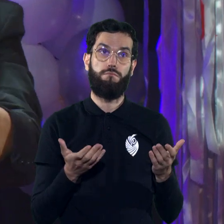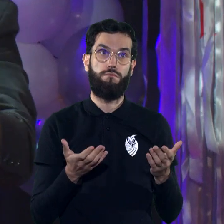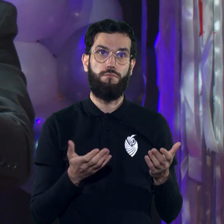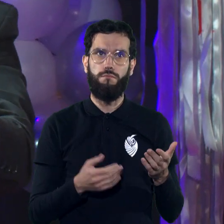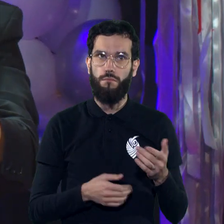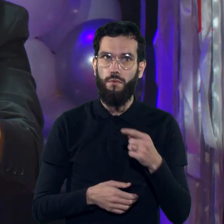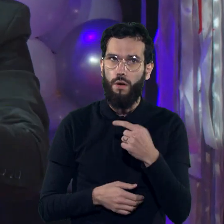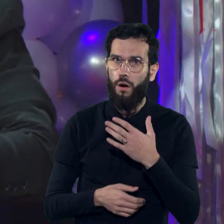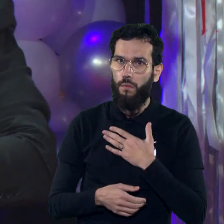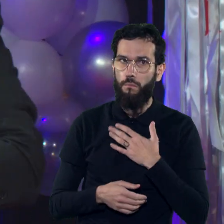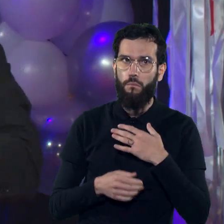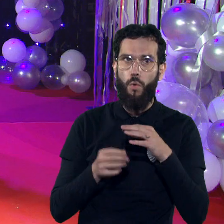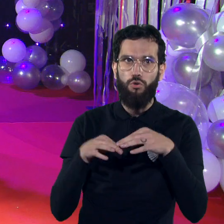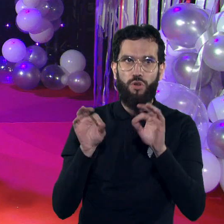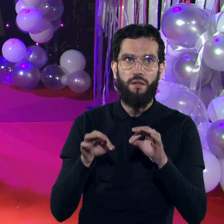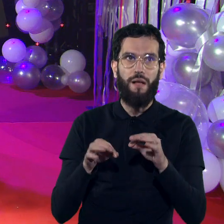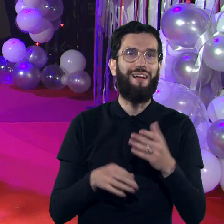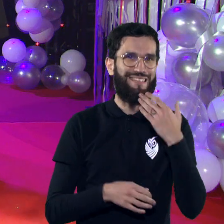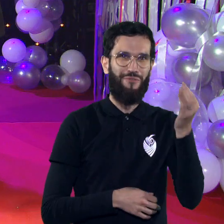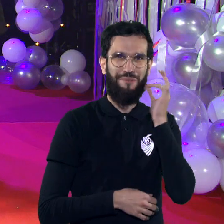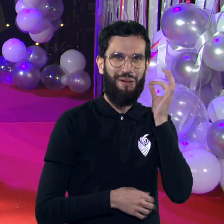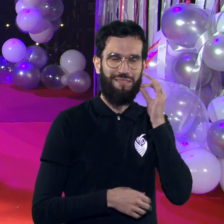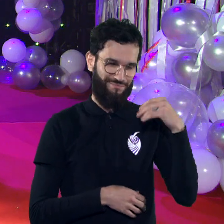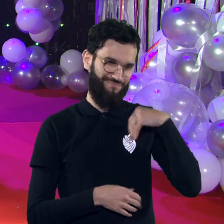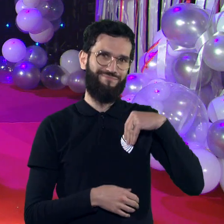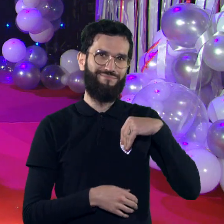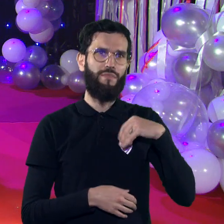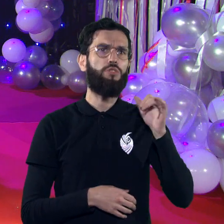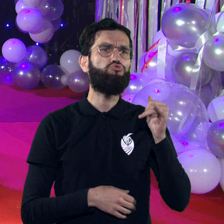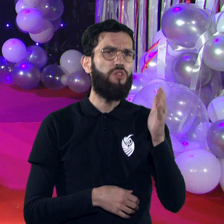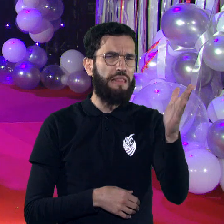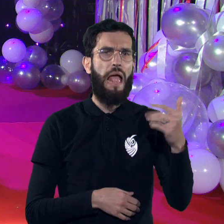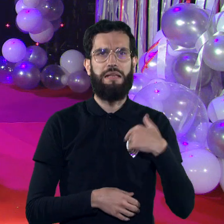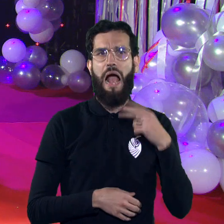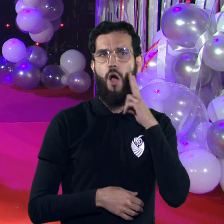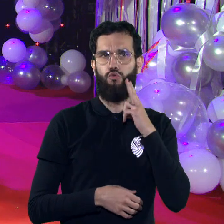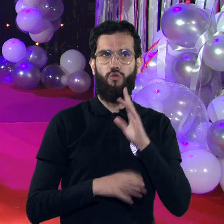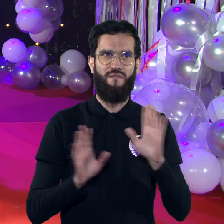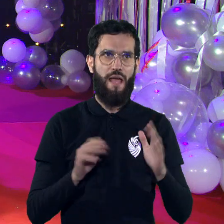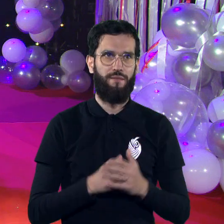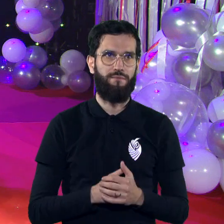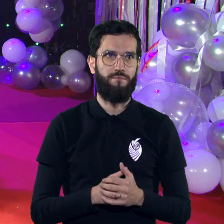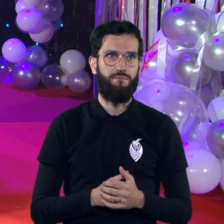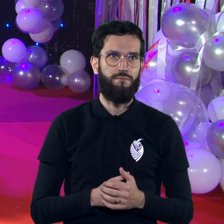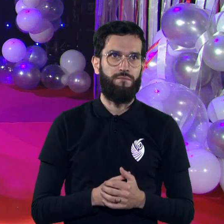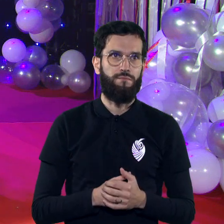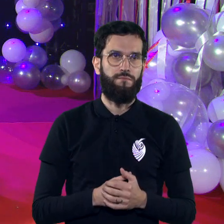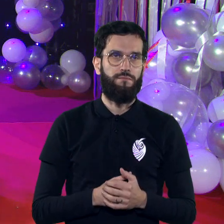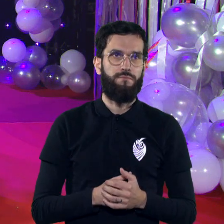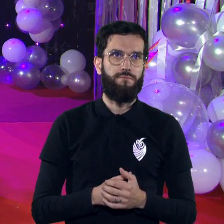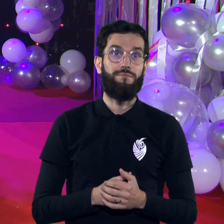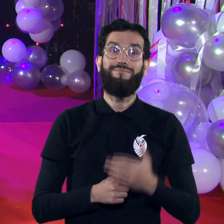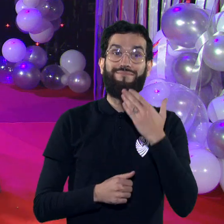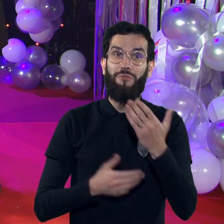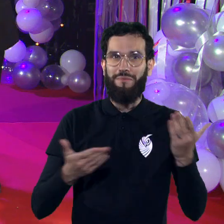O, moja šatka. Ďakujem za šatku. Hodí sa mi, nie? Vy máte žlté, tu na ja budem mať rúžové. Super, takže som aj o šatku prišiel. Tak, mám